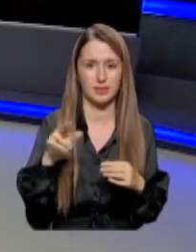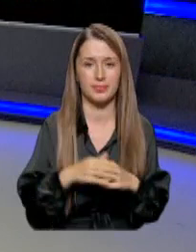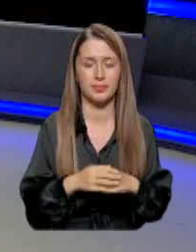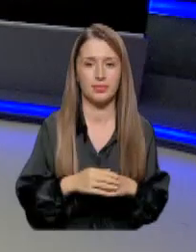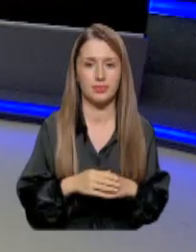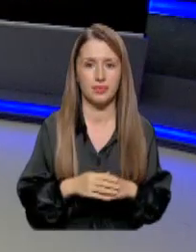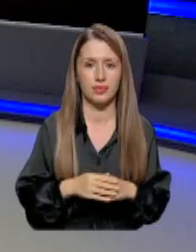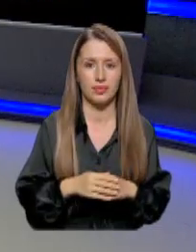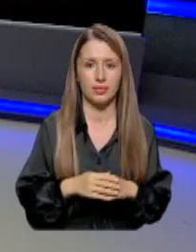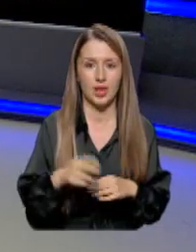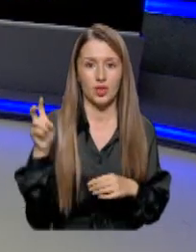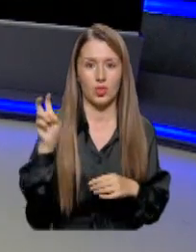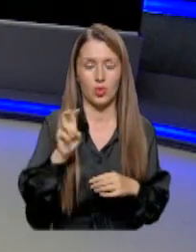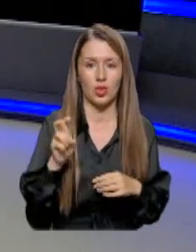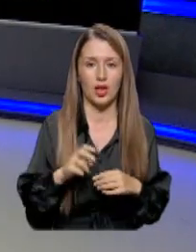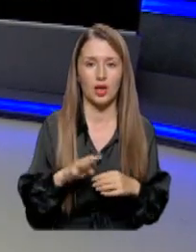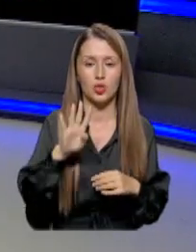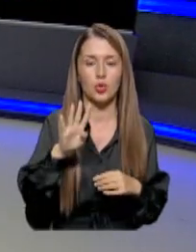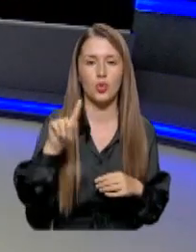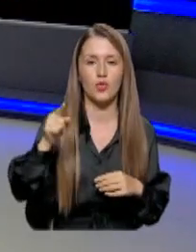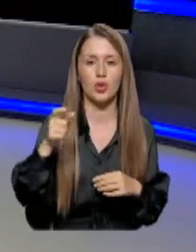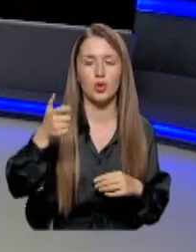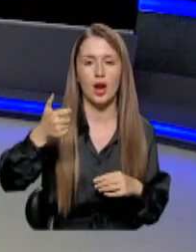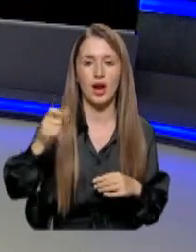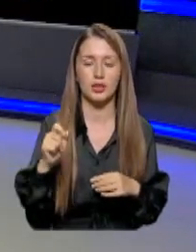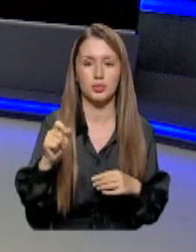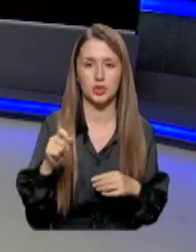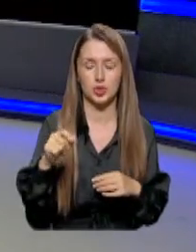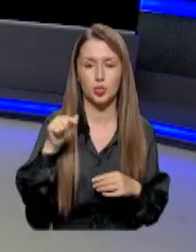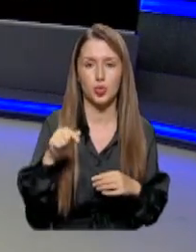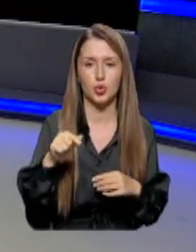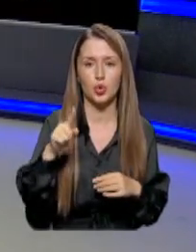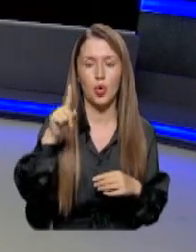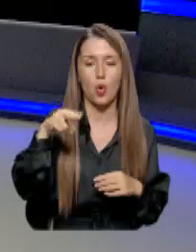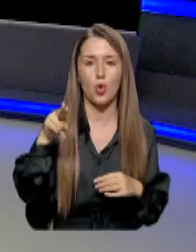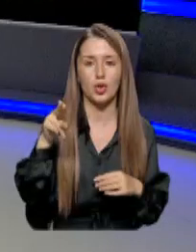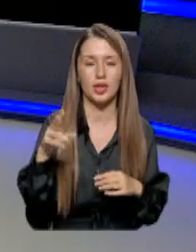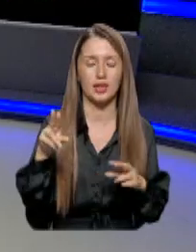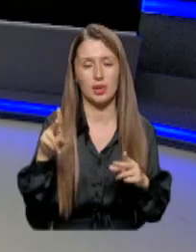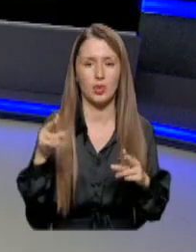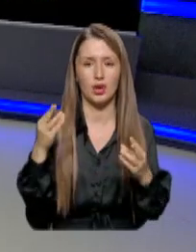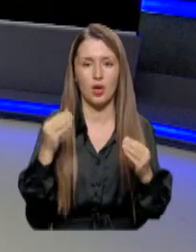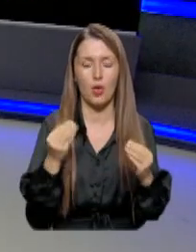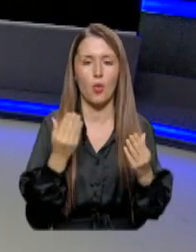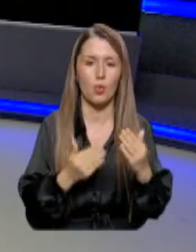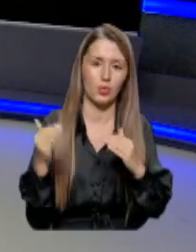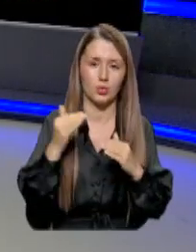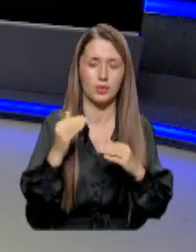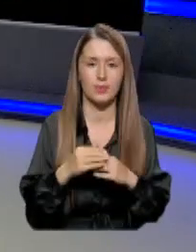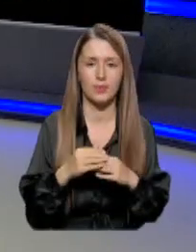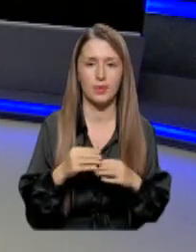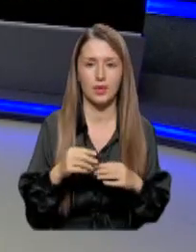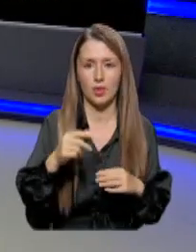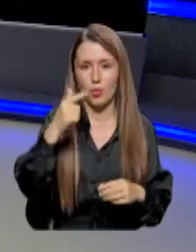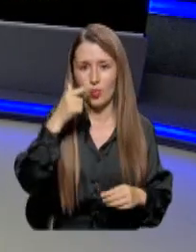%78,62. Dolar 4,60 liraydı. Bugün 17,23 liraya tırmandı.